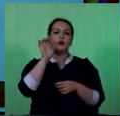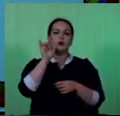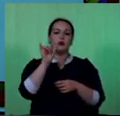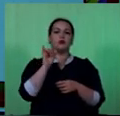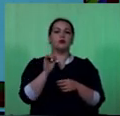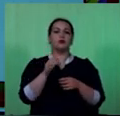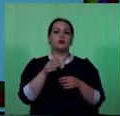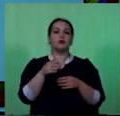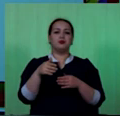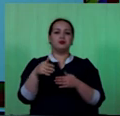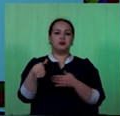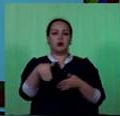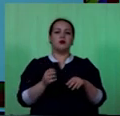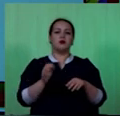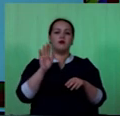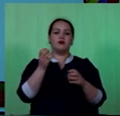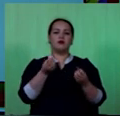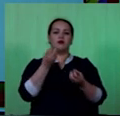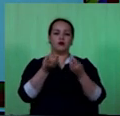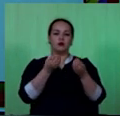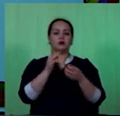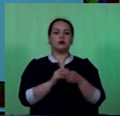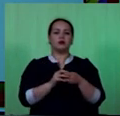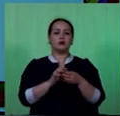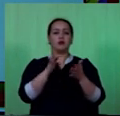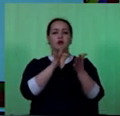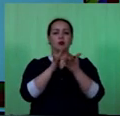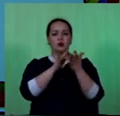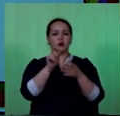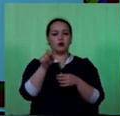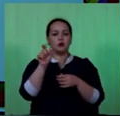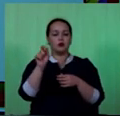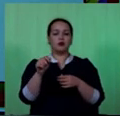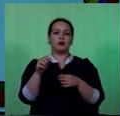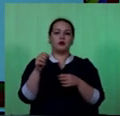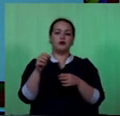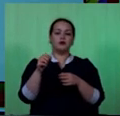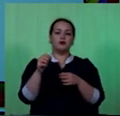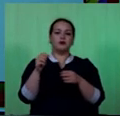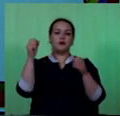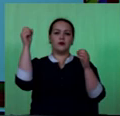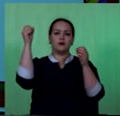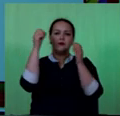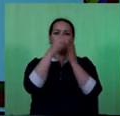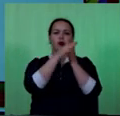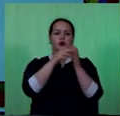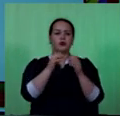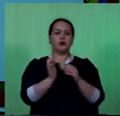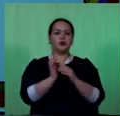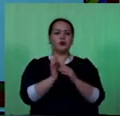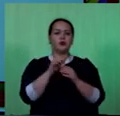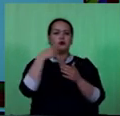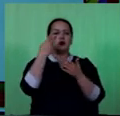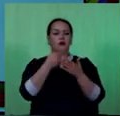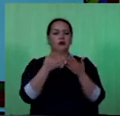вишню посажу путники в тени ее прилягу отдохнуть в прохладе в